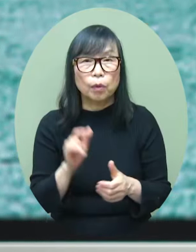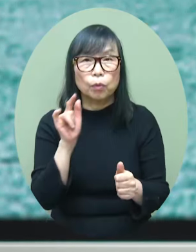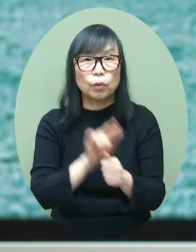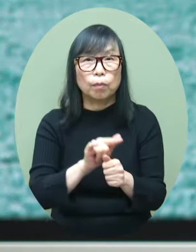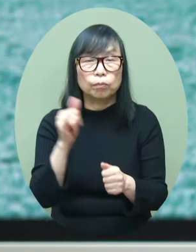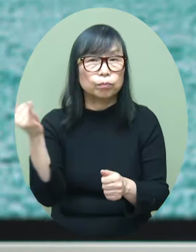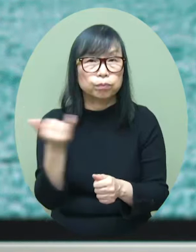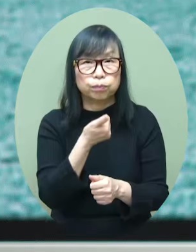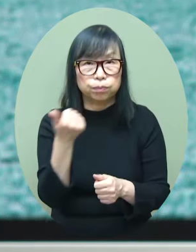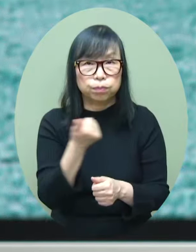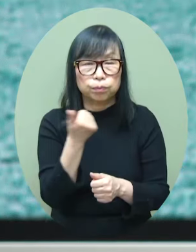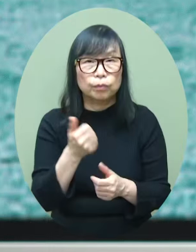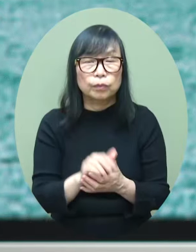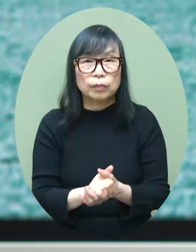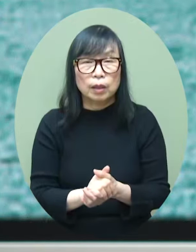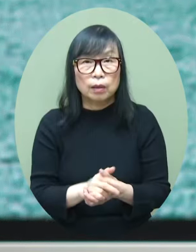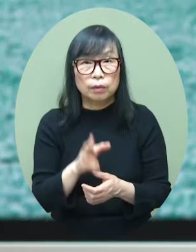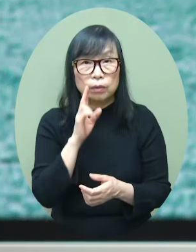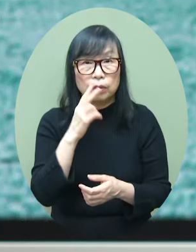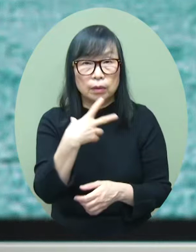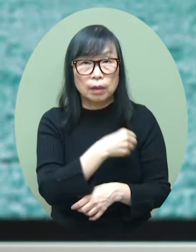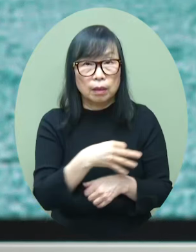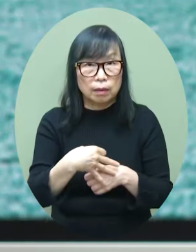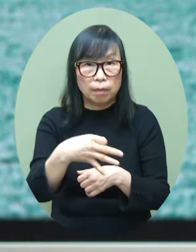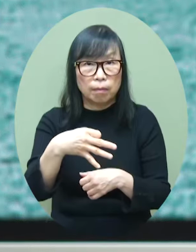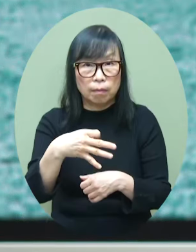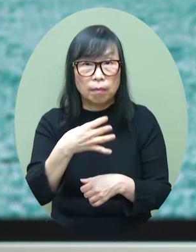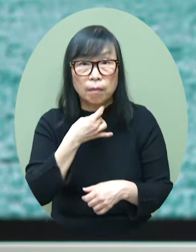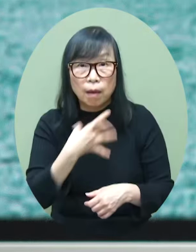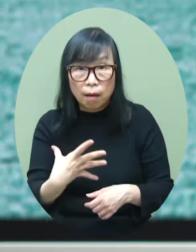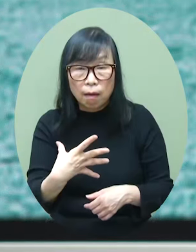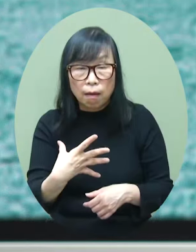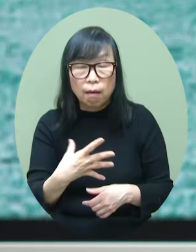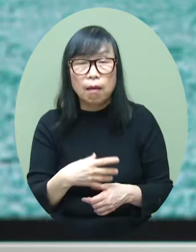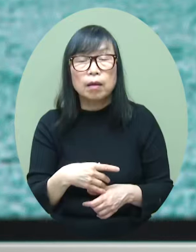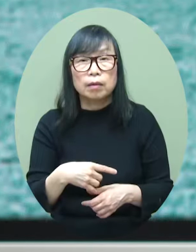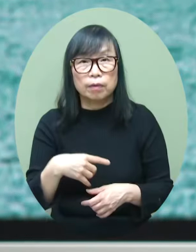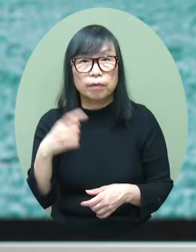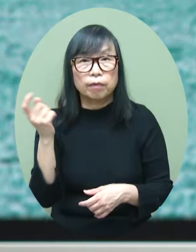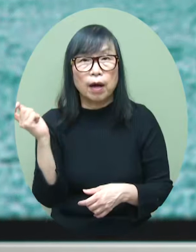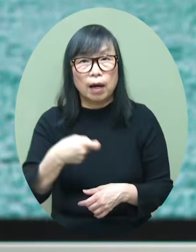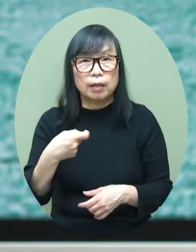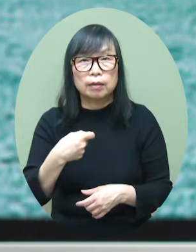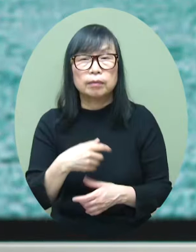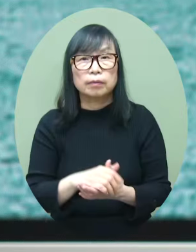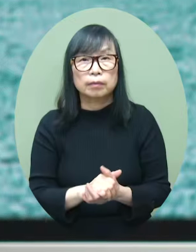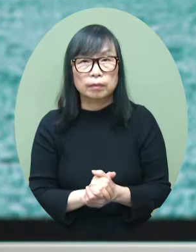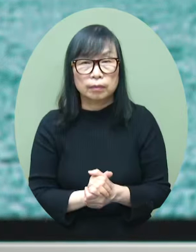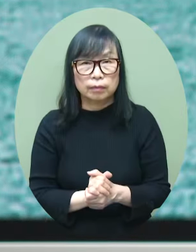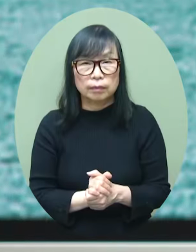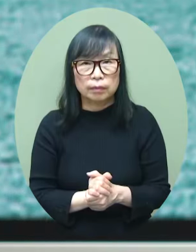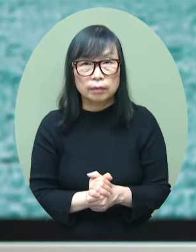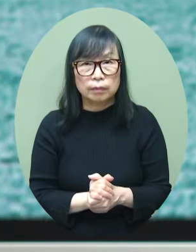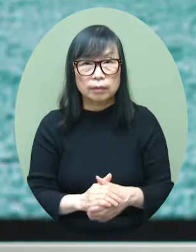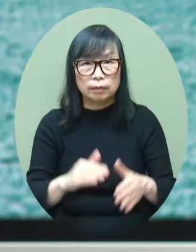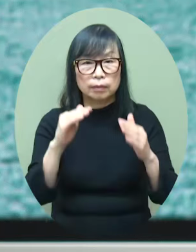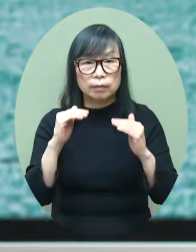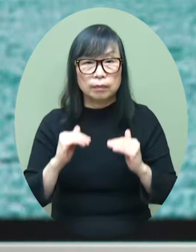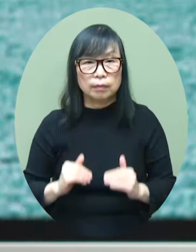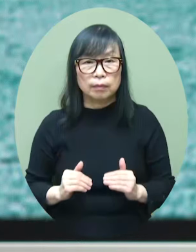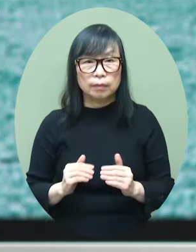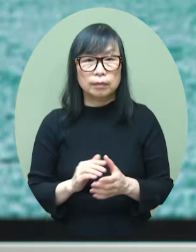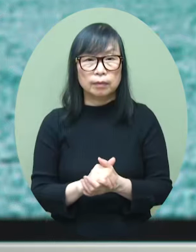嘅，咁所以其實大家如果未打齊三針疫苗咧，就需要去打翻。 下一位嗰排個